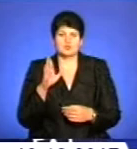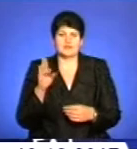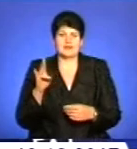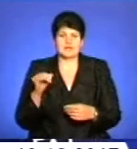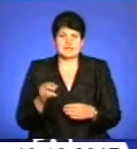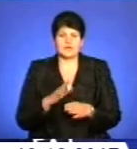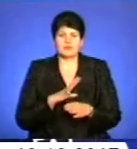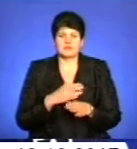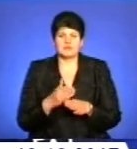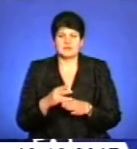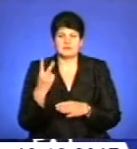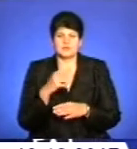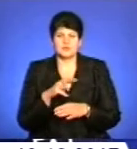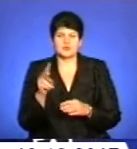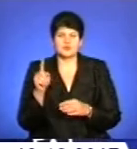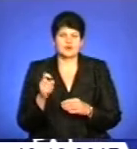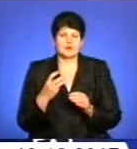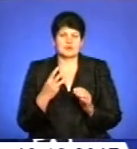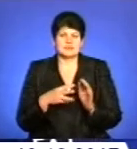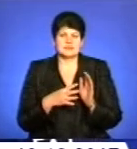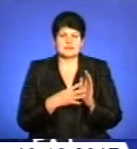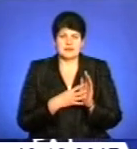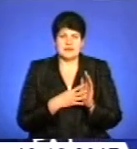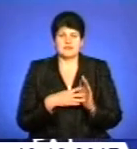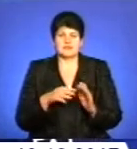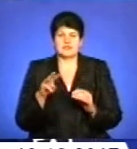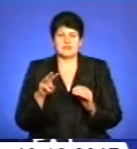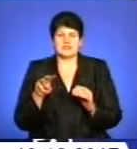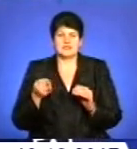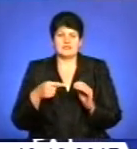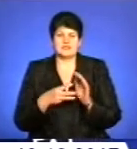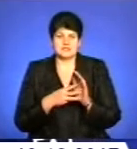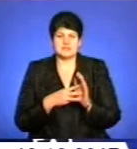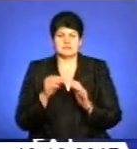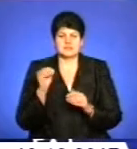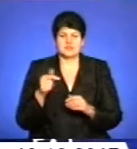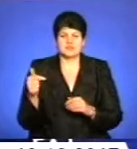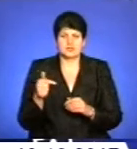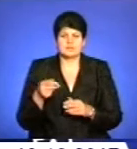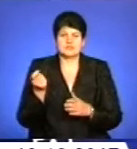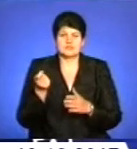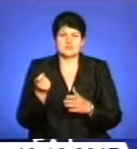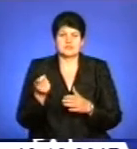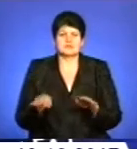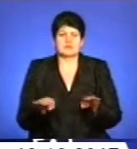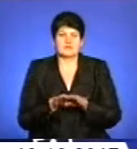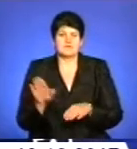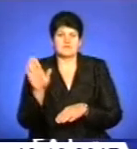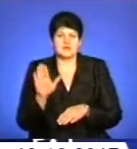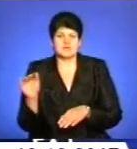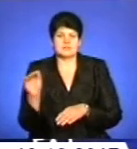виділена 2 мільйони 139,8 тисяч гривень. Ми закриваємо вересень, жовтень